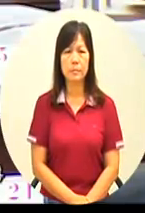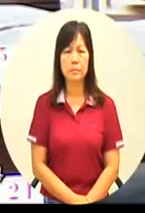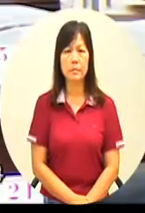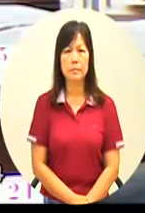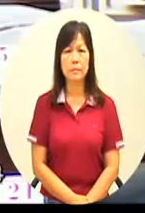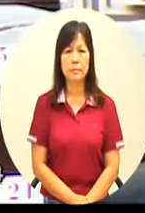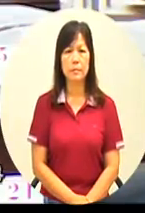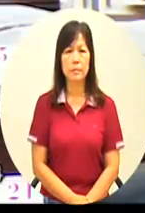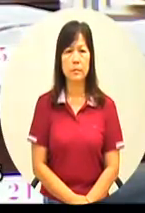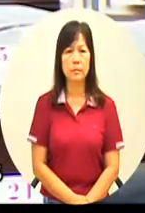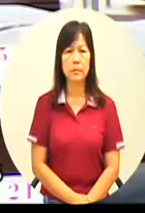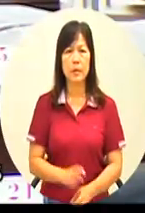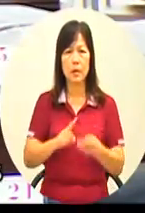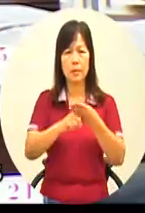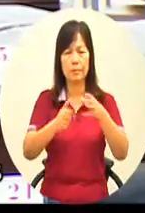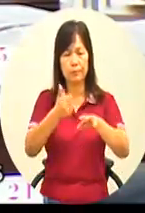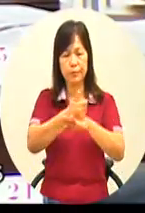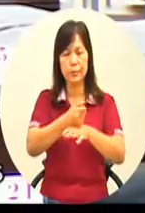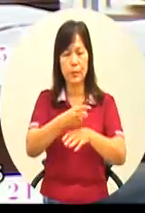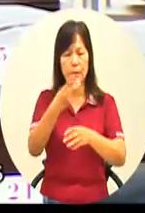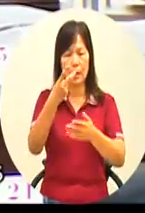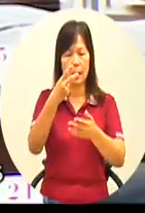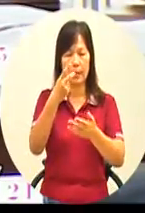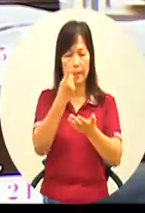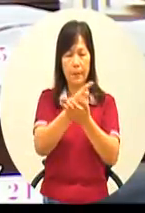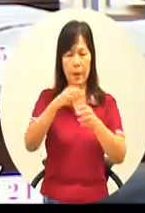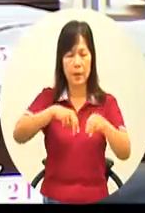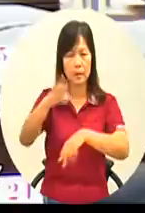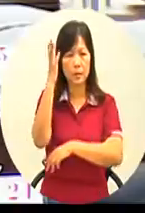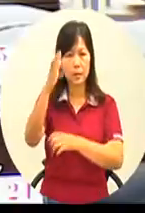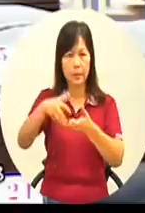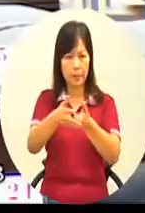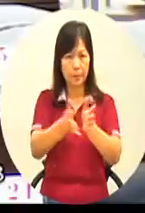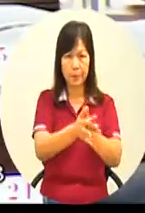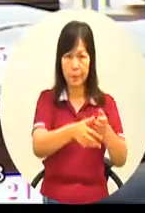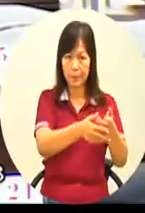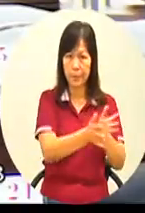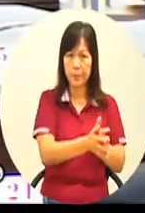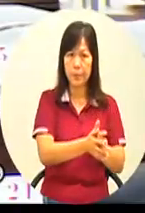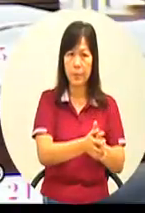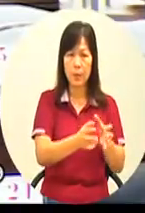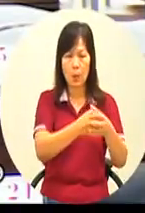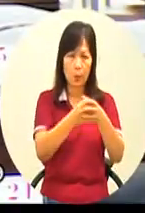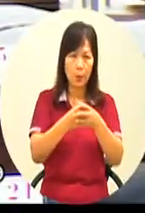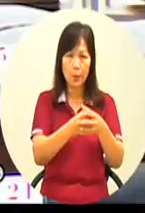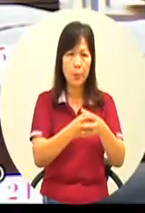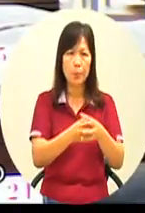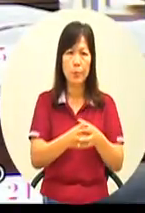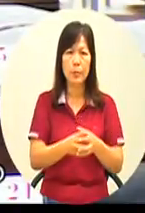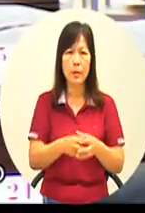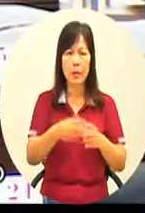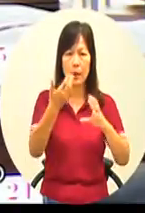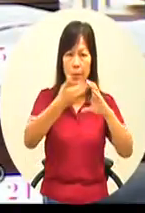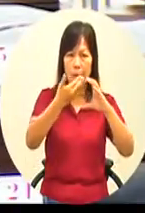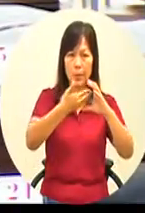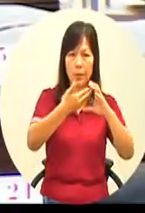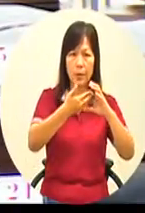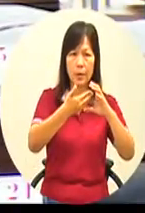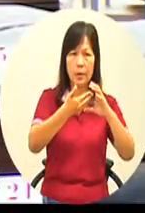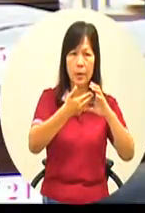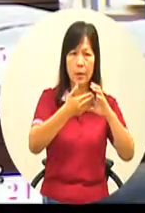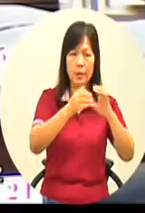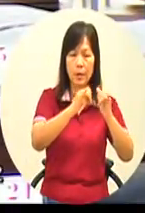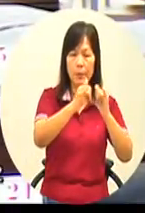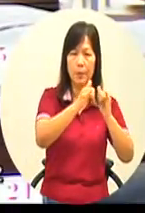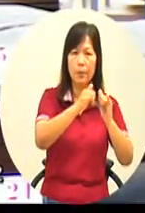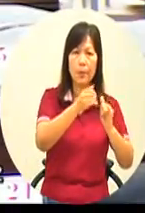好，主席，各位行政部门的团队，还有在电视机旁的观